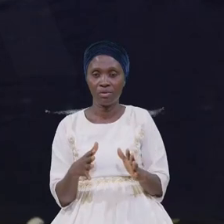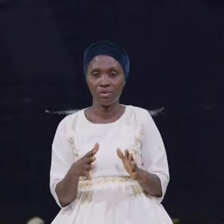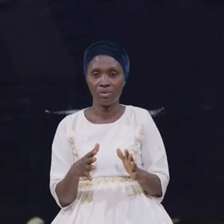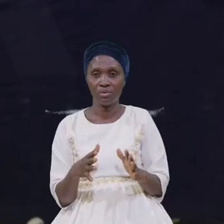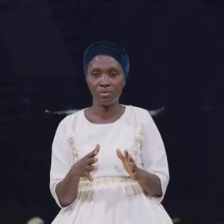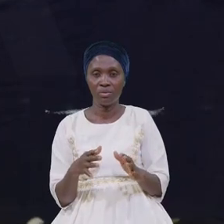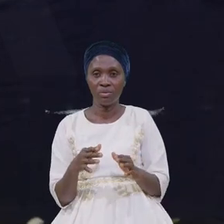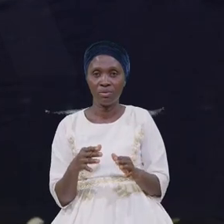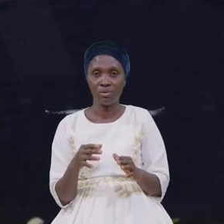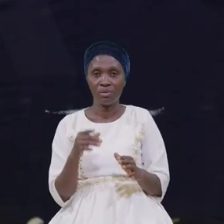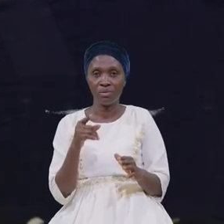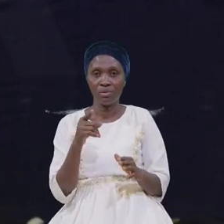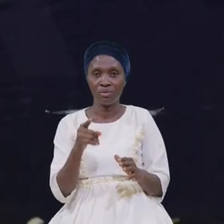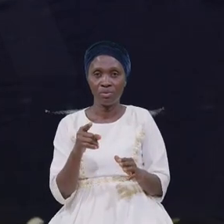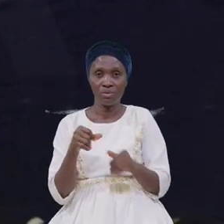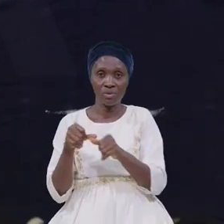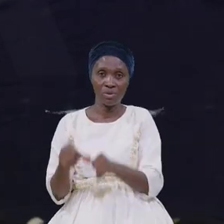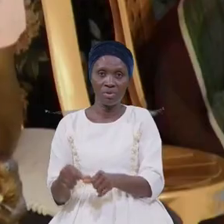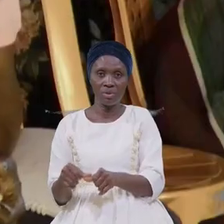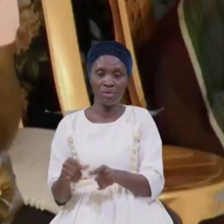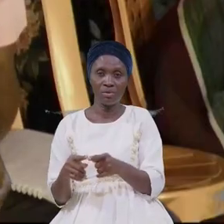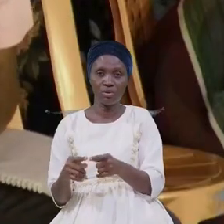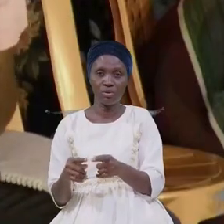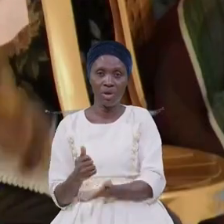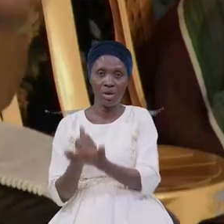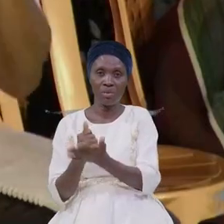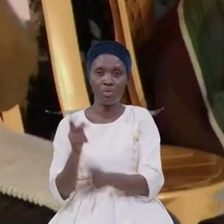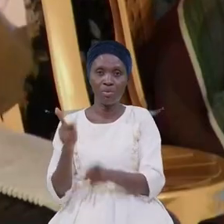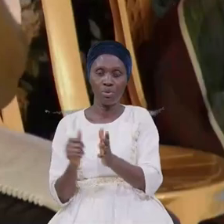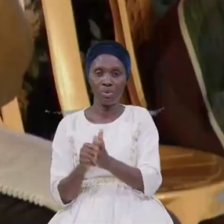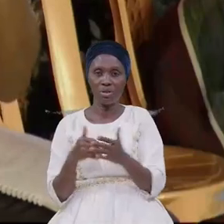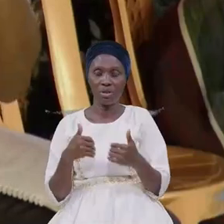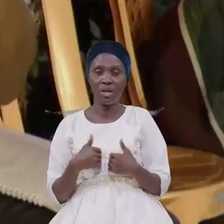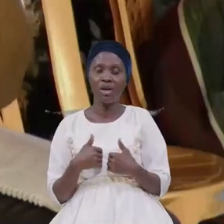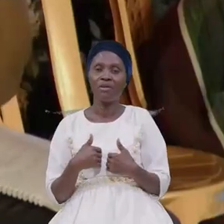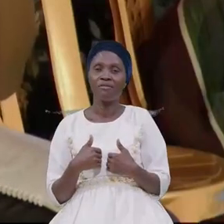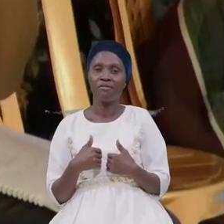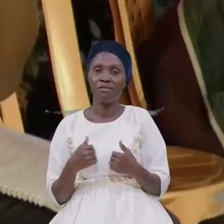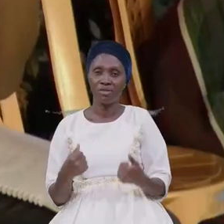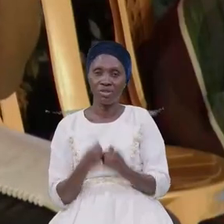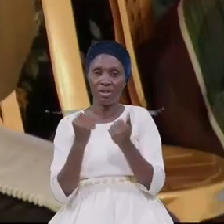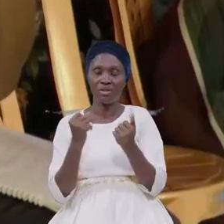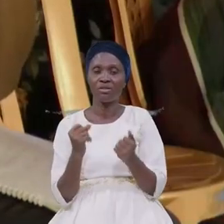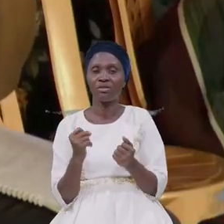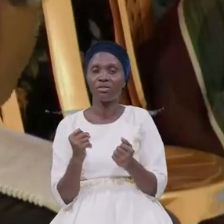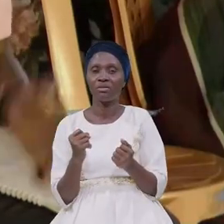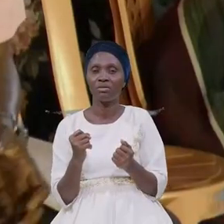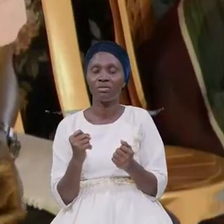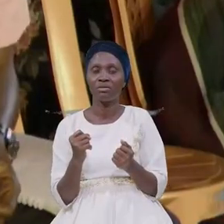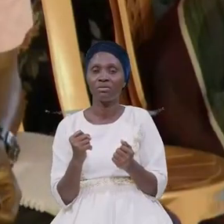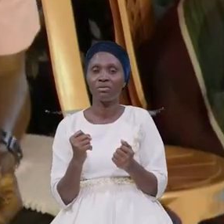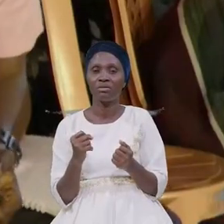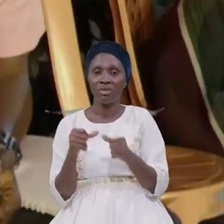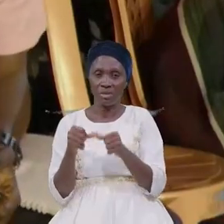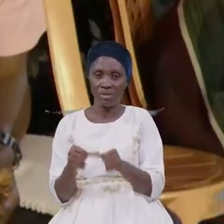Restez à côté de ceux qui ont des problèmes de santé parce que vous verrez les miracles ce